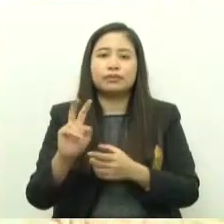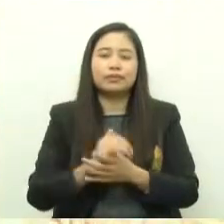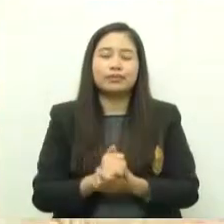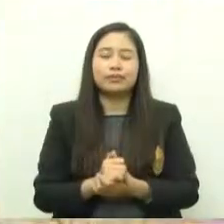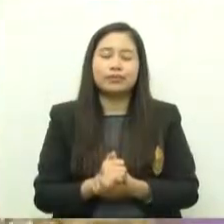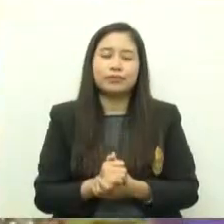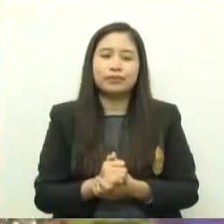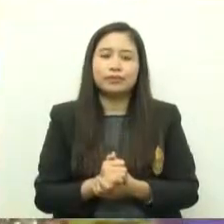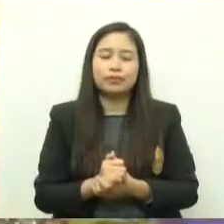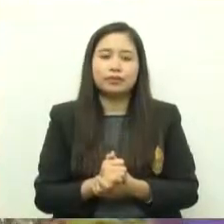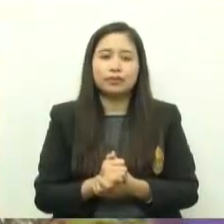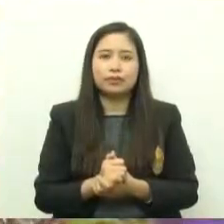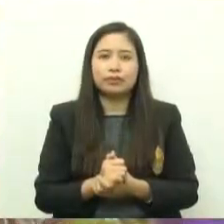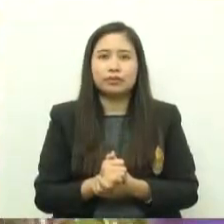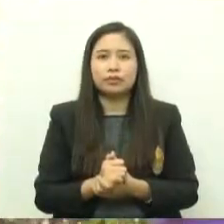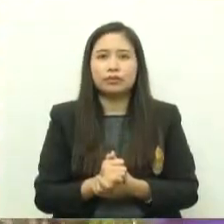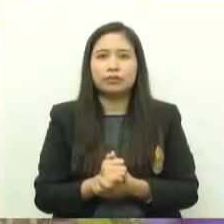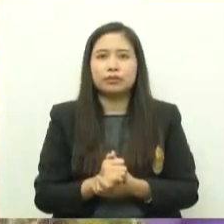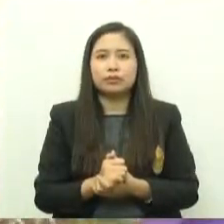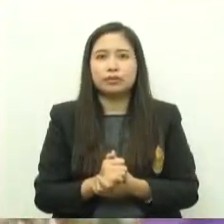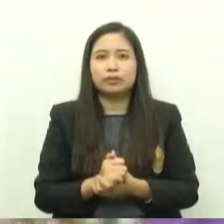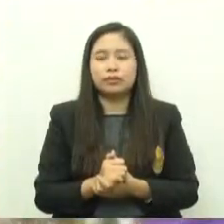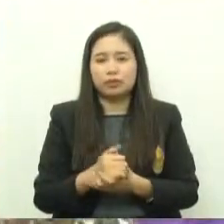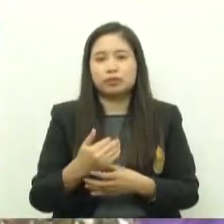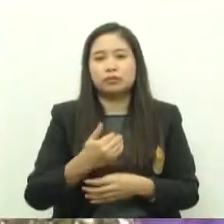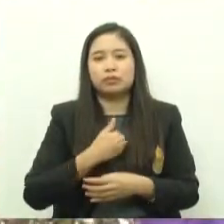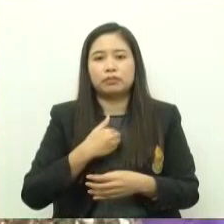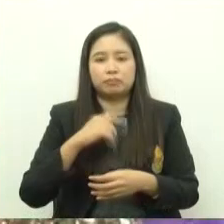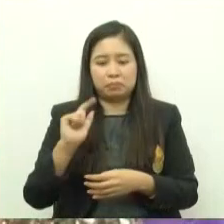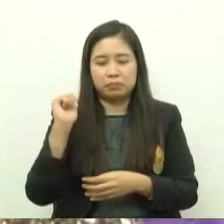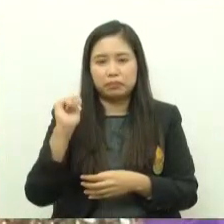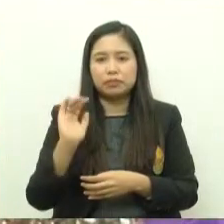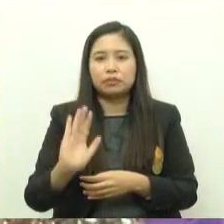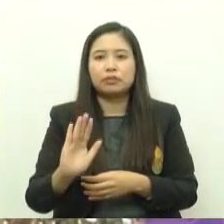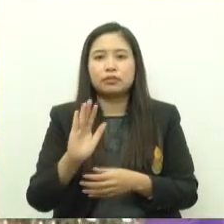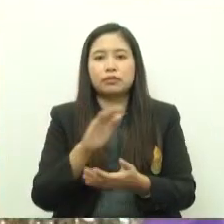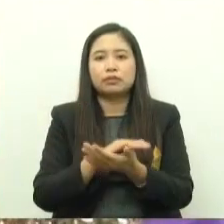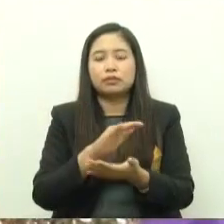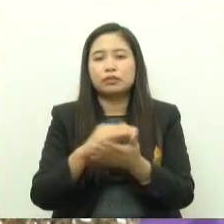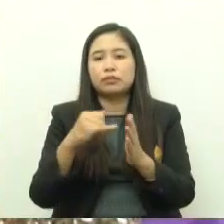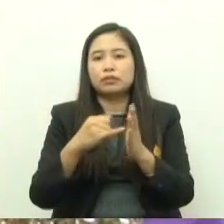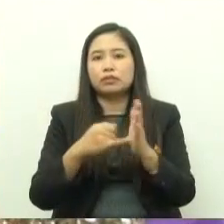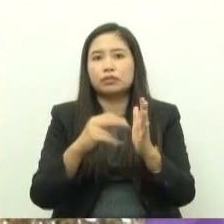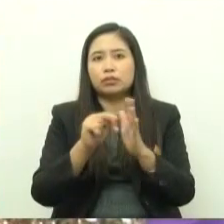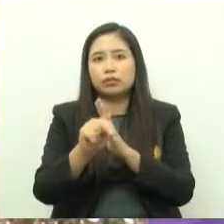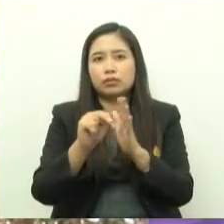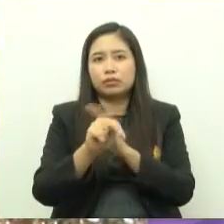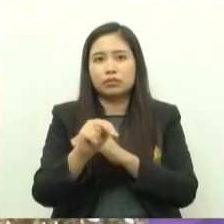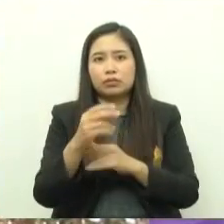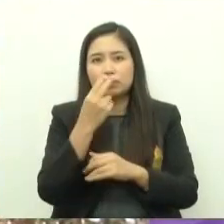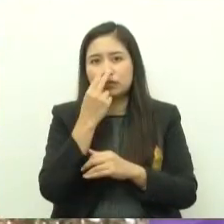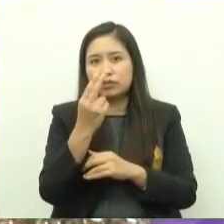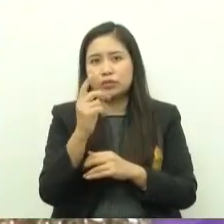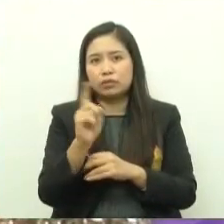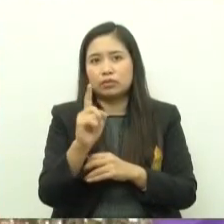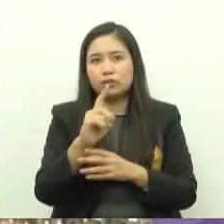ในส่วนของจังหวัดนานครับจะมีสิ่งที่โดดเด่นอีกอย่างก็คือวัฒนธรรมของจังหวัดน่านนะครับเรามาดูกันว่าในส่วน